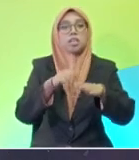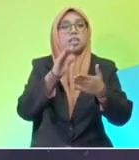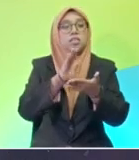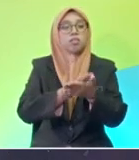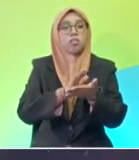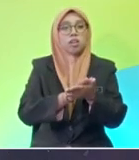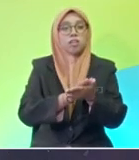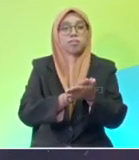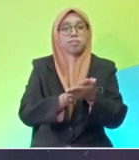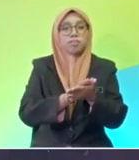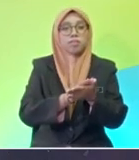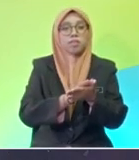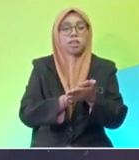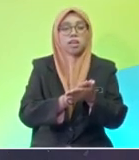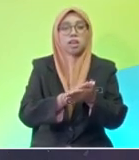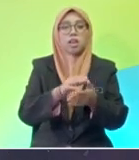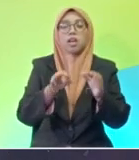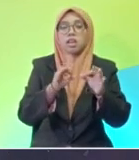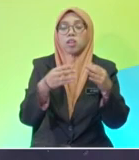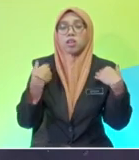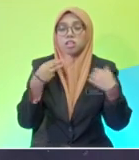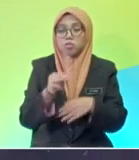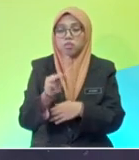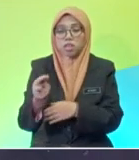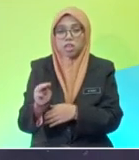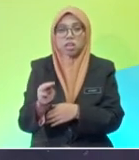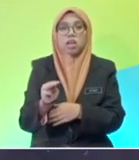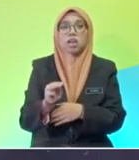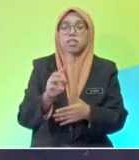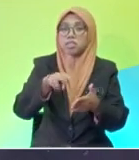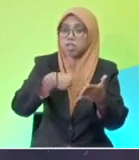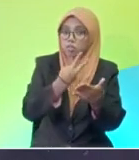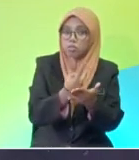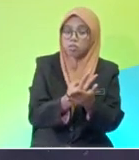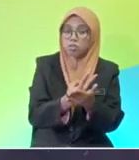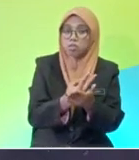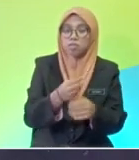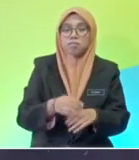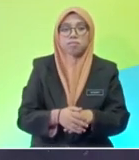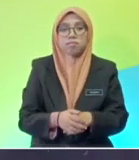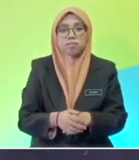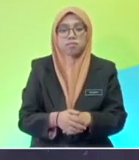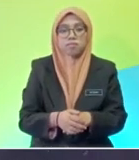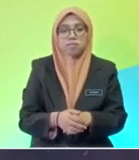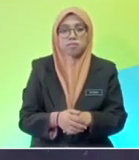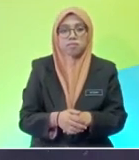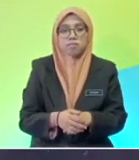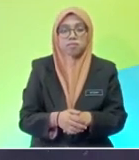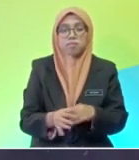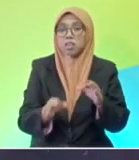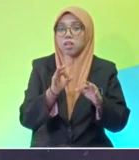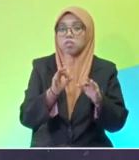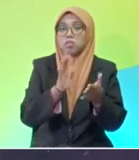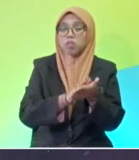jadi tiba-tiba jatuh aku nak tadi ada bagi dah contoh dia takut lupa karena di sekolah